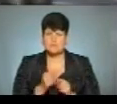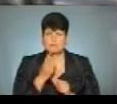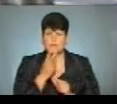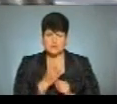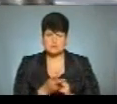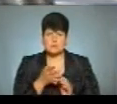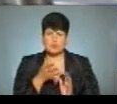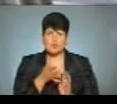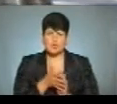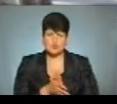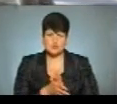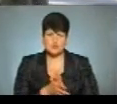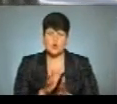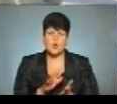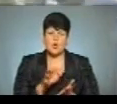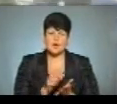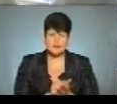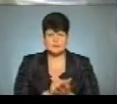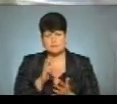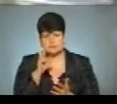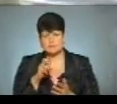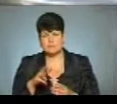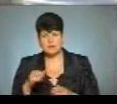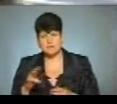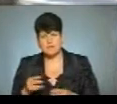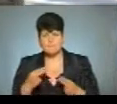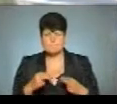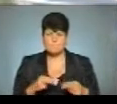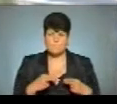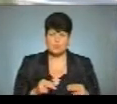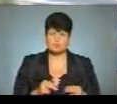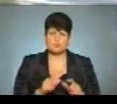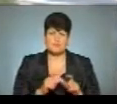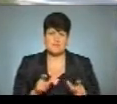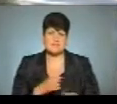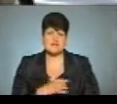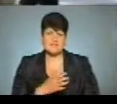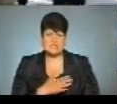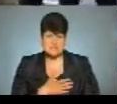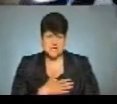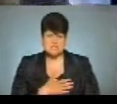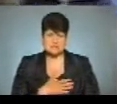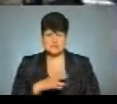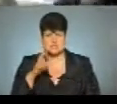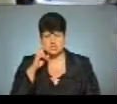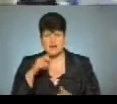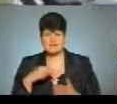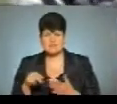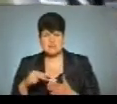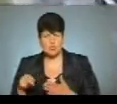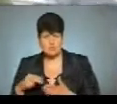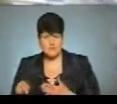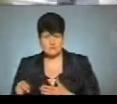показником прозорості оренди комунального майна, продажу об'єктів приватизації, державних